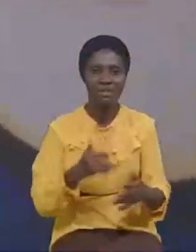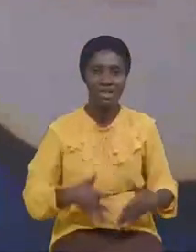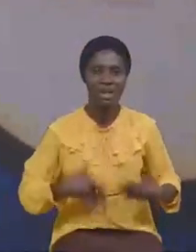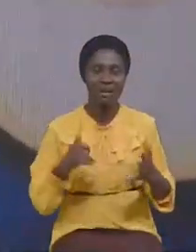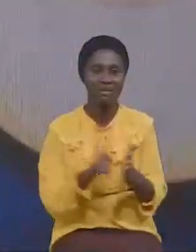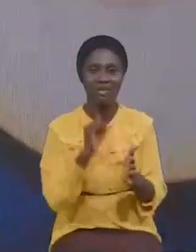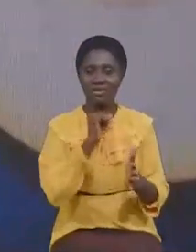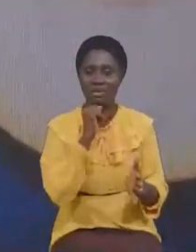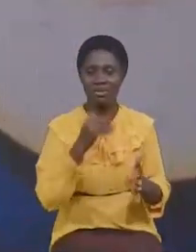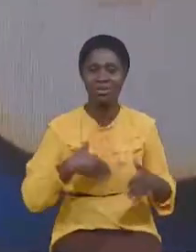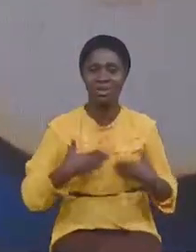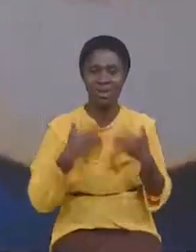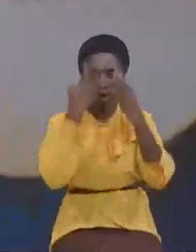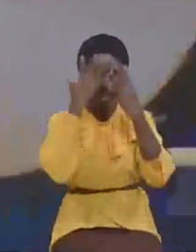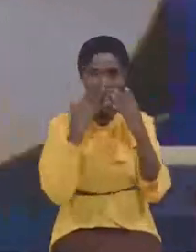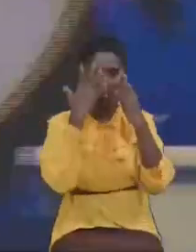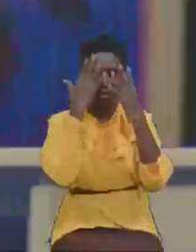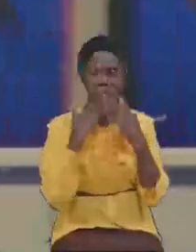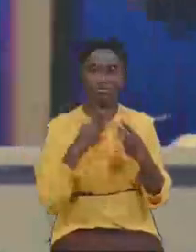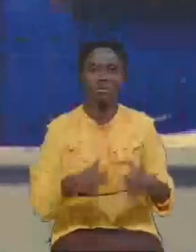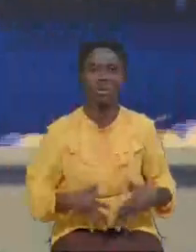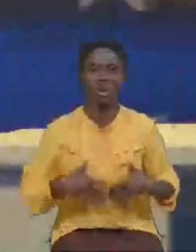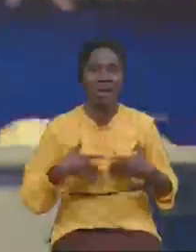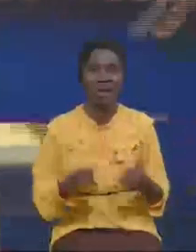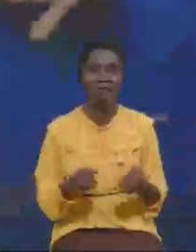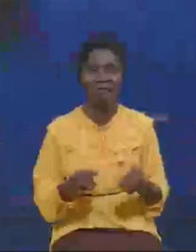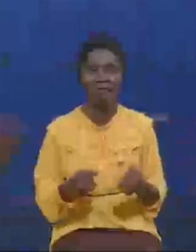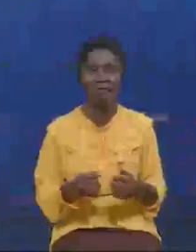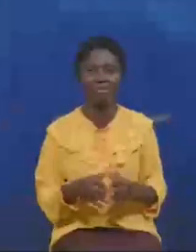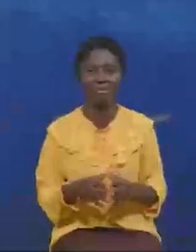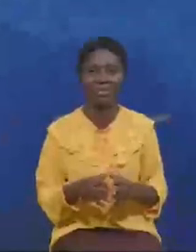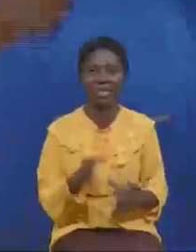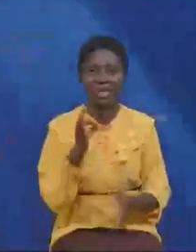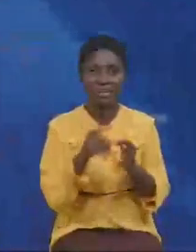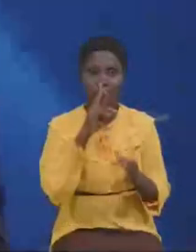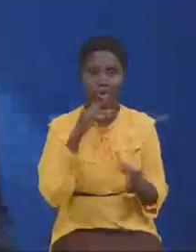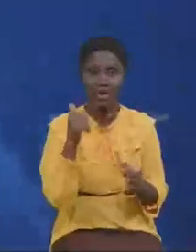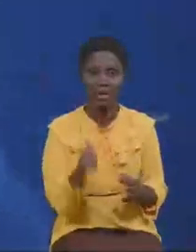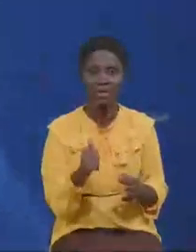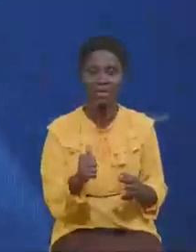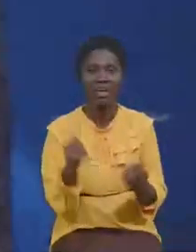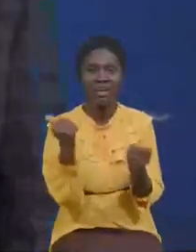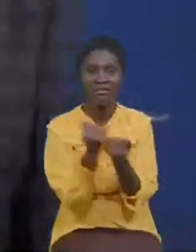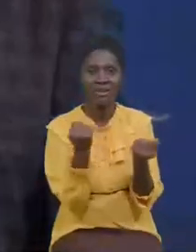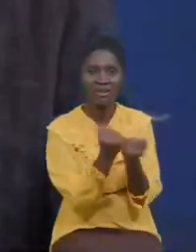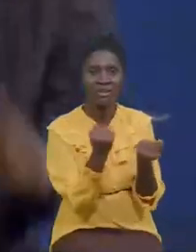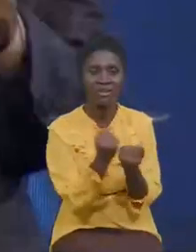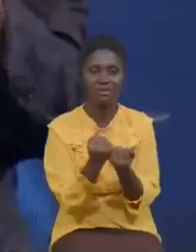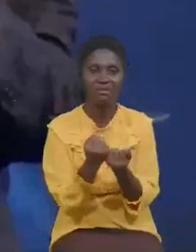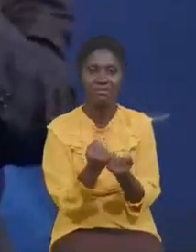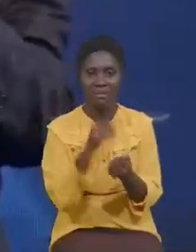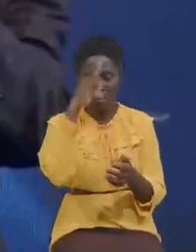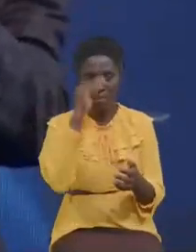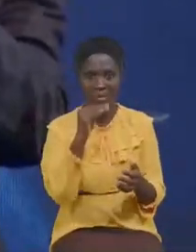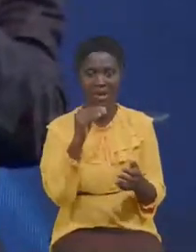est triste, une vie non heureuse. Si tu es un homme combatif, querelleur, chaque jour, tu vas te battre